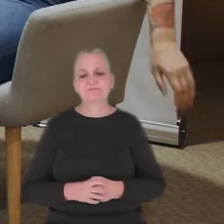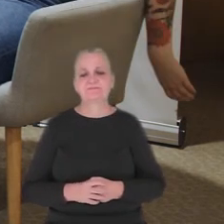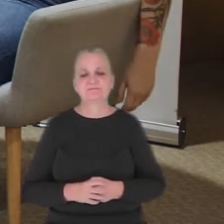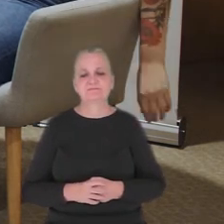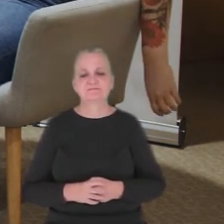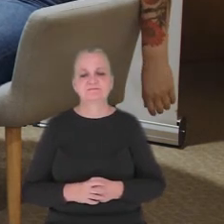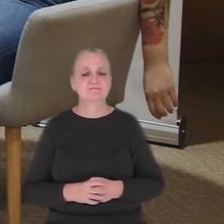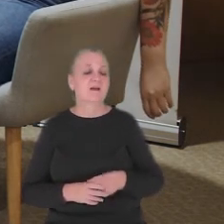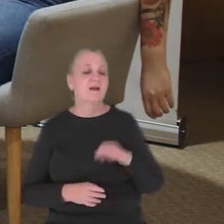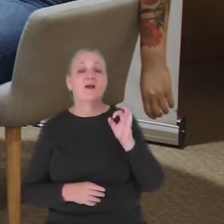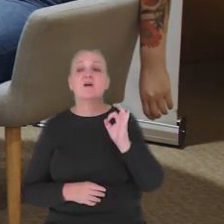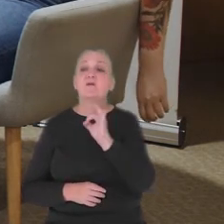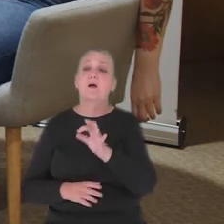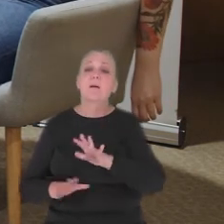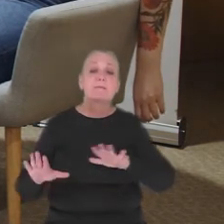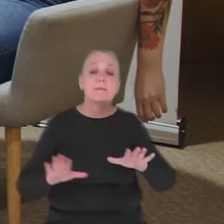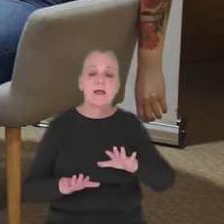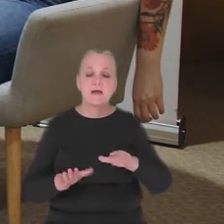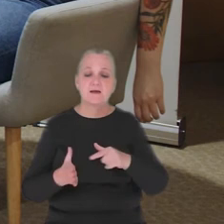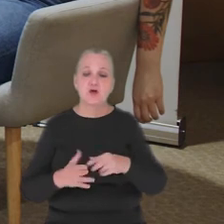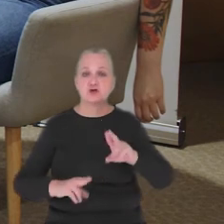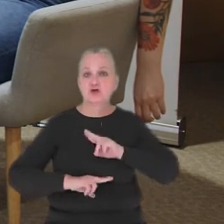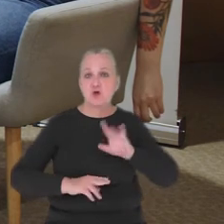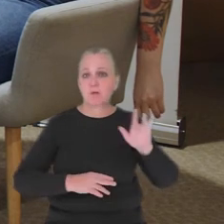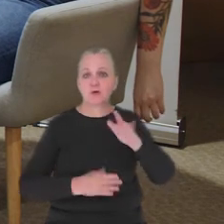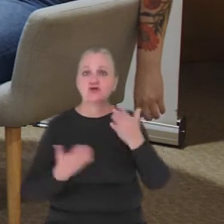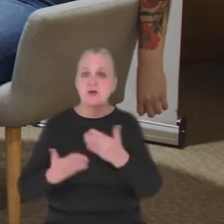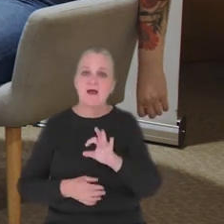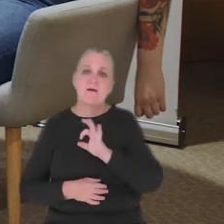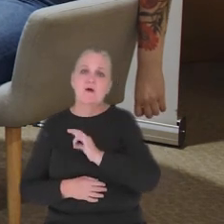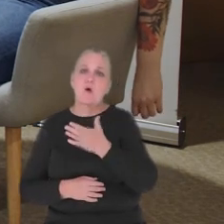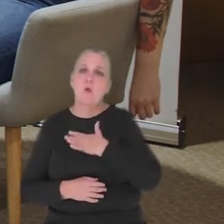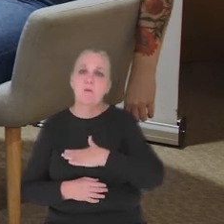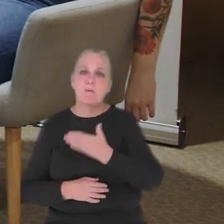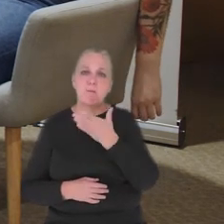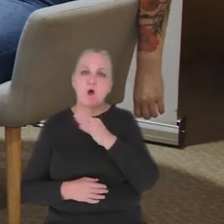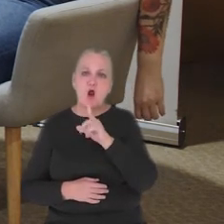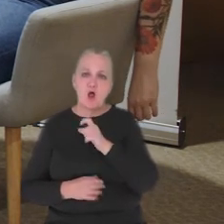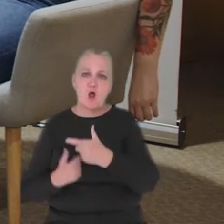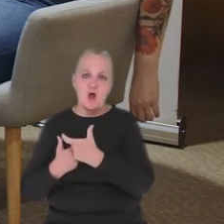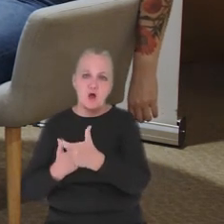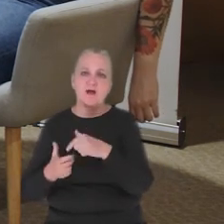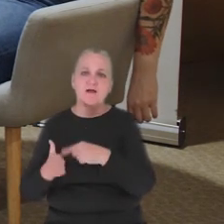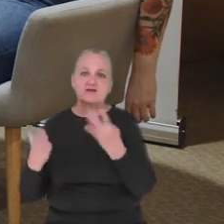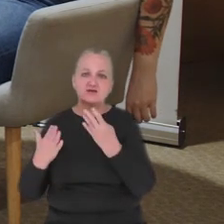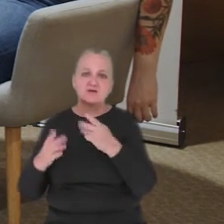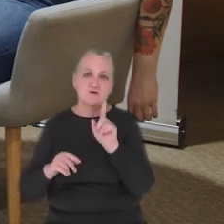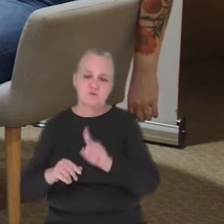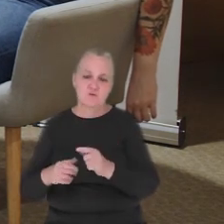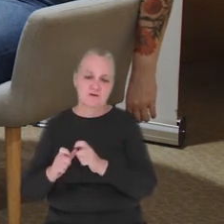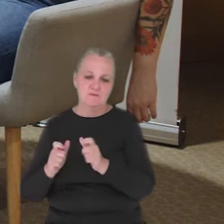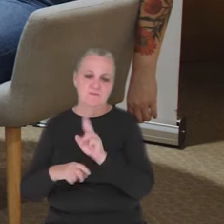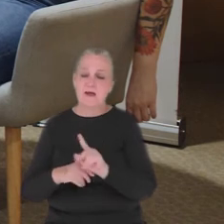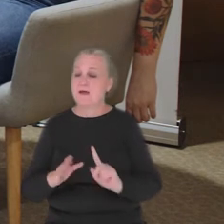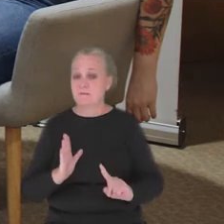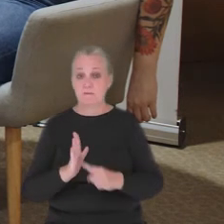Jakie są wasze ulubione miejsca w Sopocie? Bo moje molo za 9 zł. Co? No, po raz pierwszy jestem w